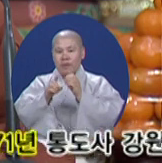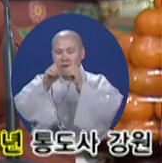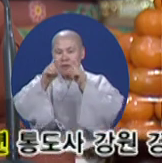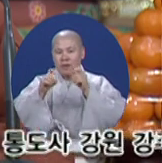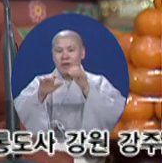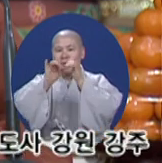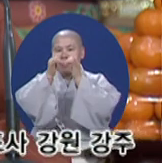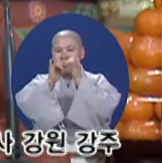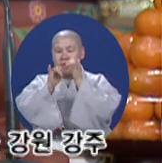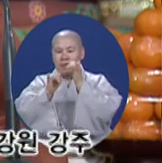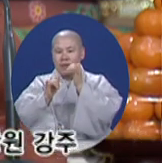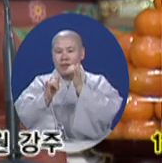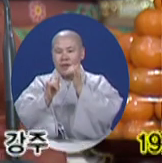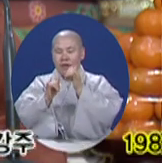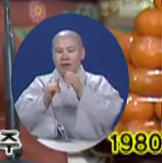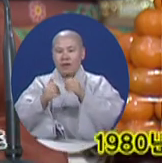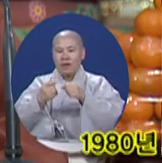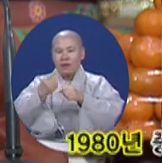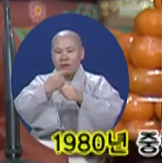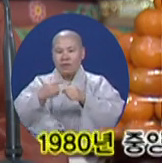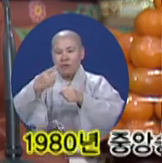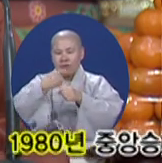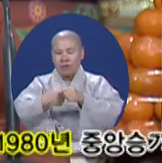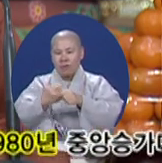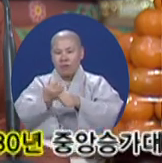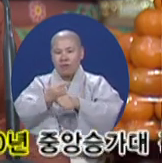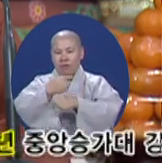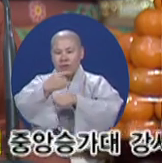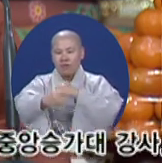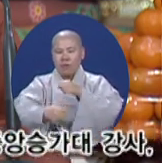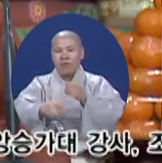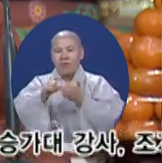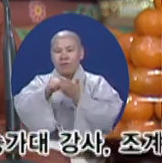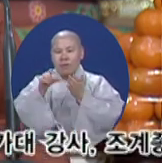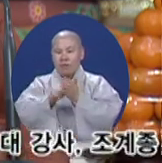역사가 적어도 1000년은 넘고